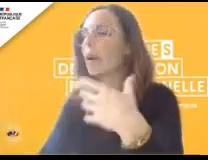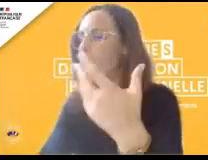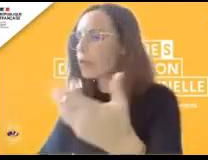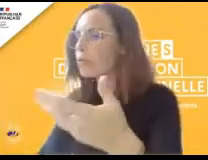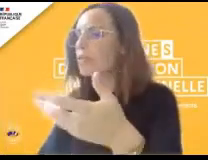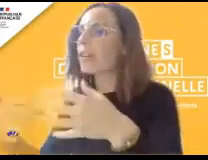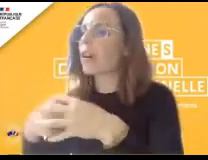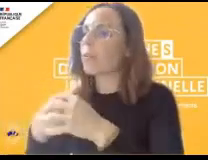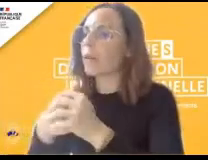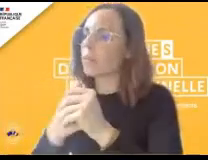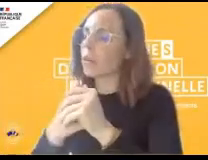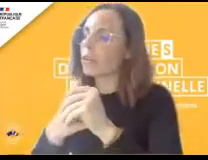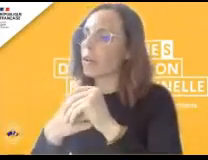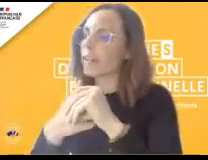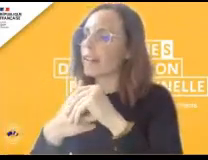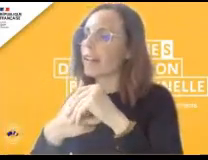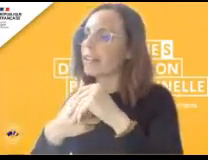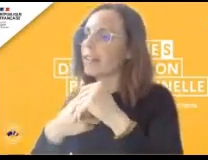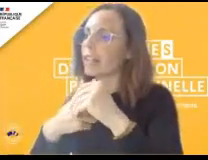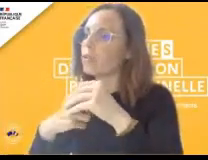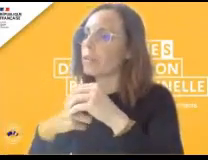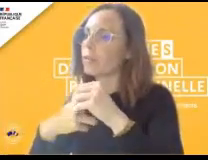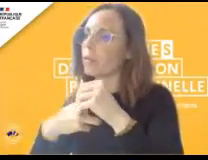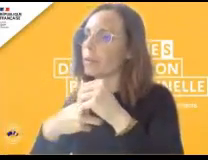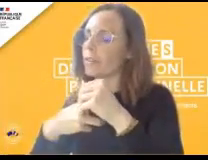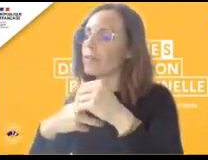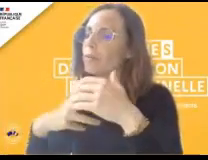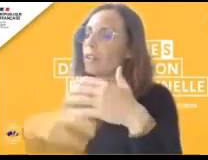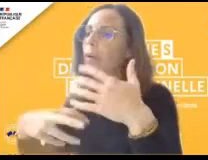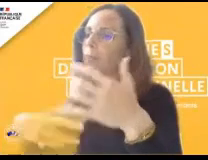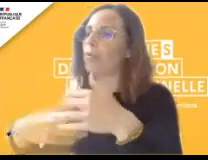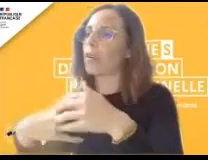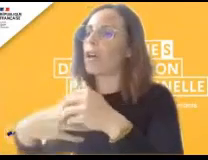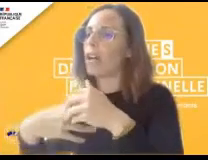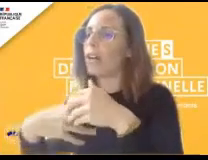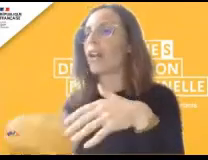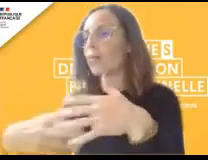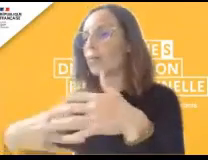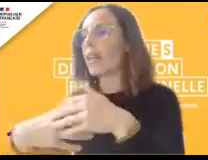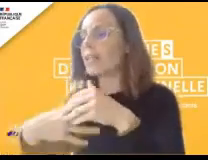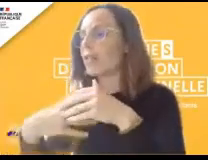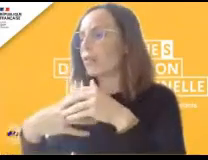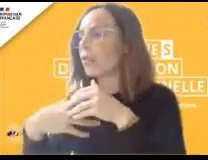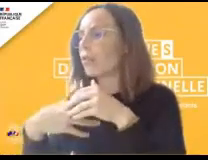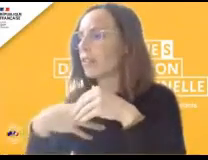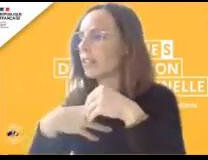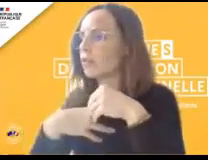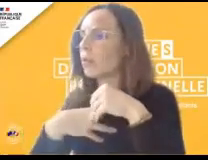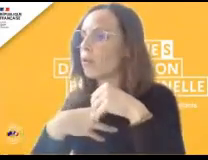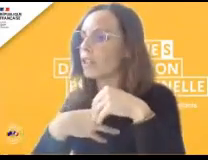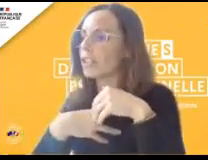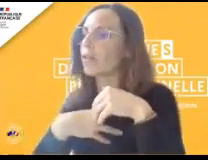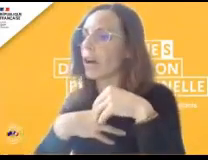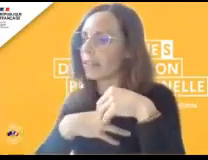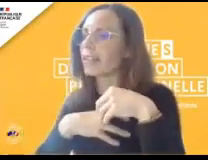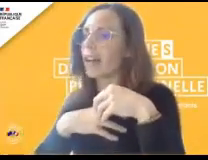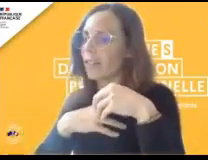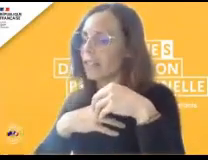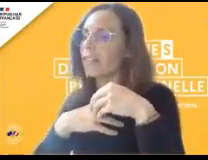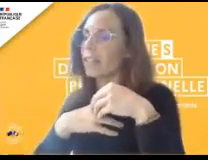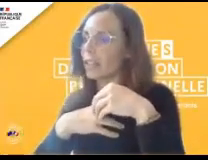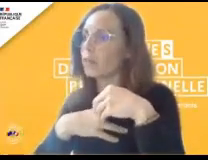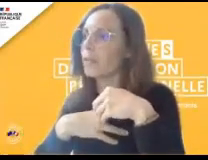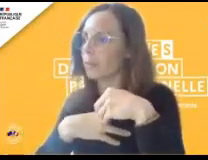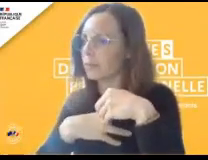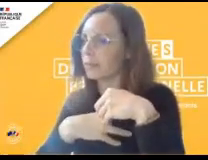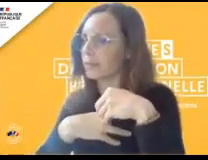terminer ou en tout cas poursuivre l'accompagnement qui aura été réalisé dans le cadre du bilan de compétences, notamment pour l'appui à la mise en œuvre du projet qui aura été